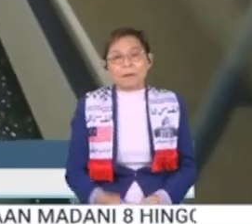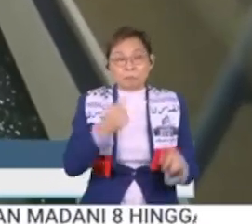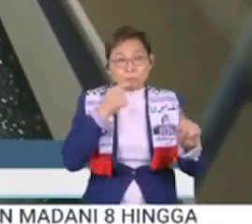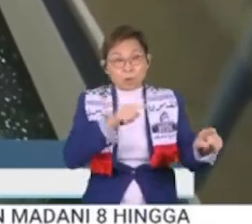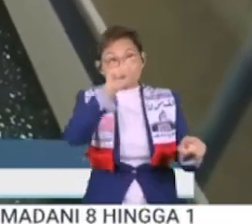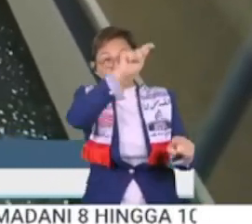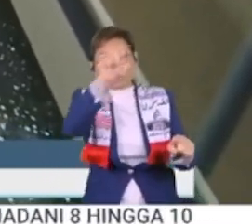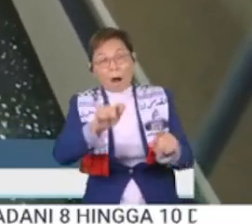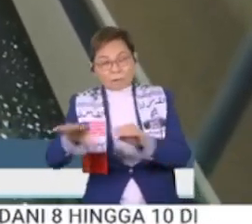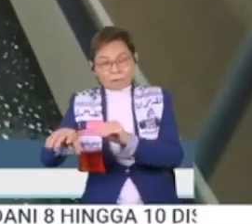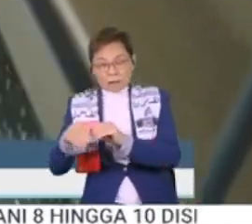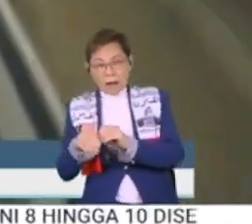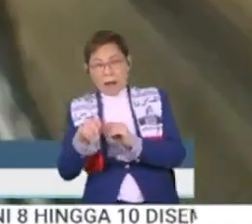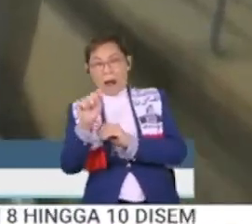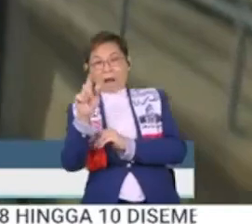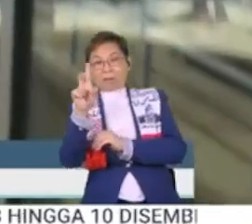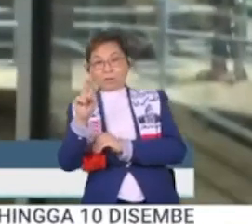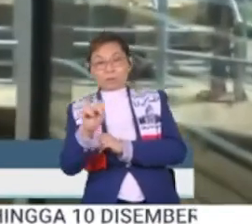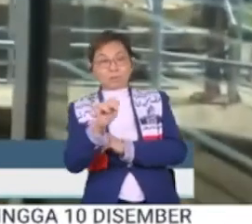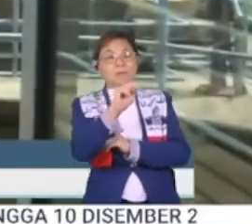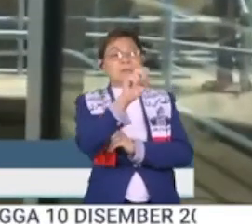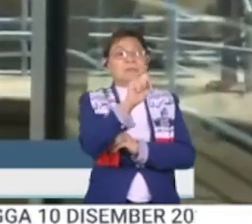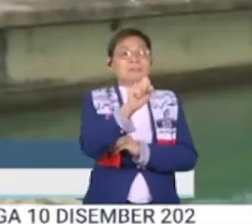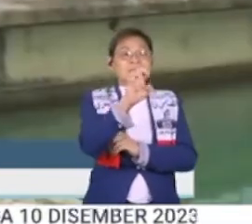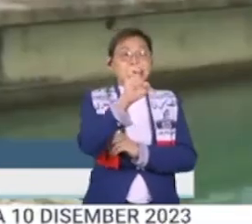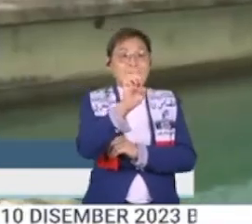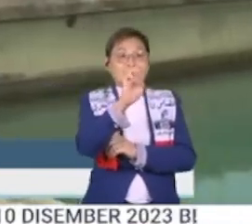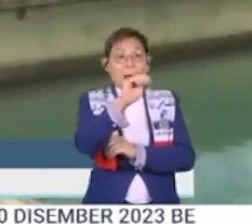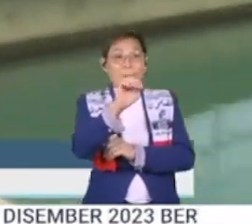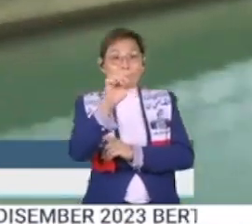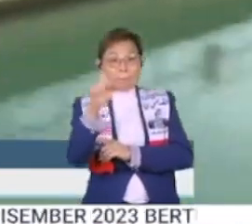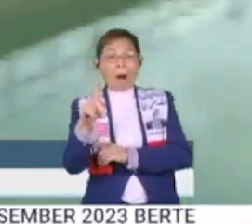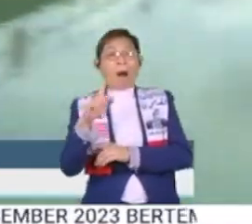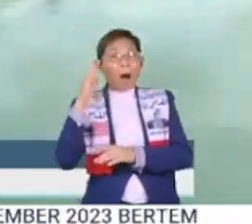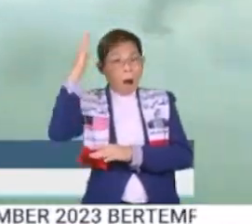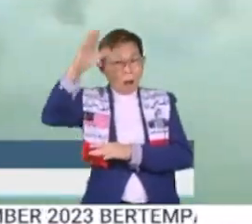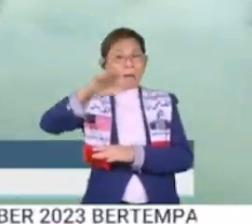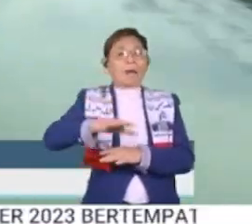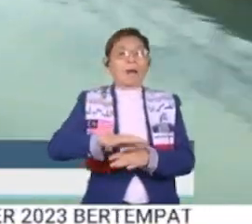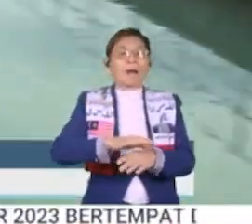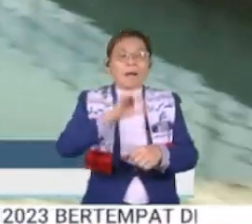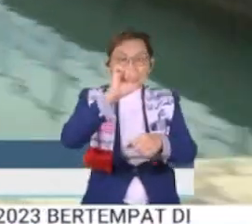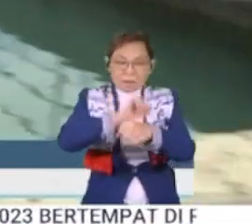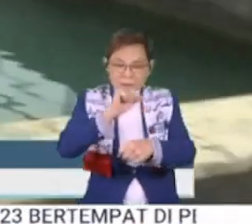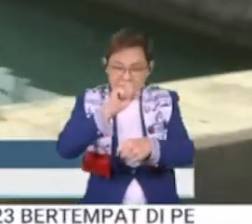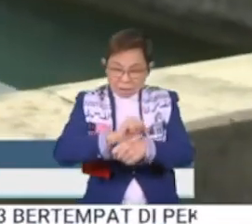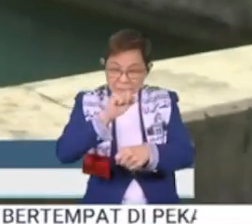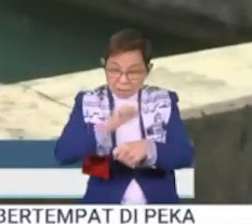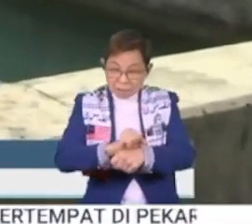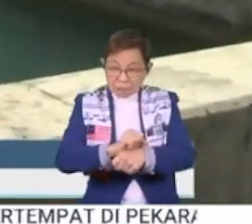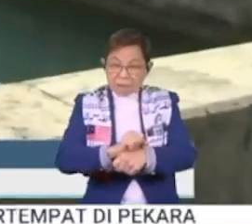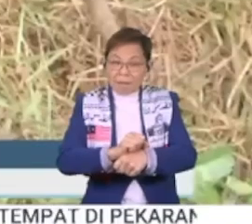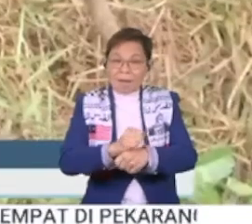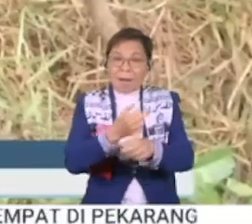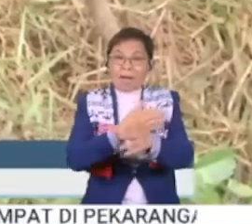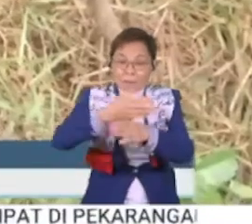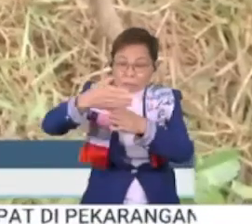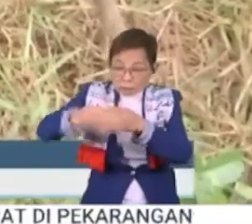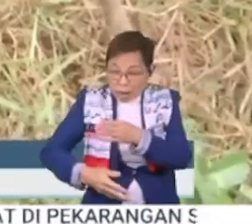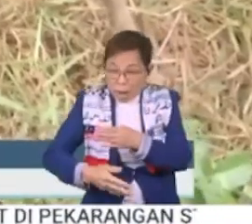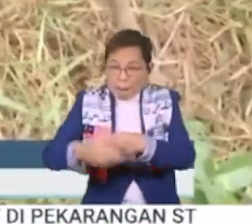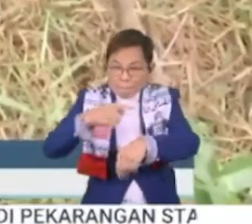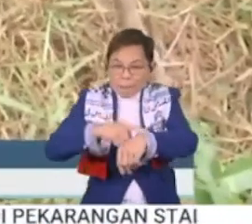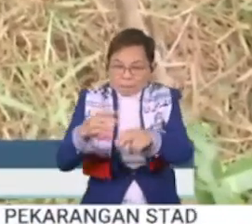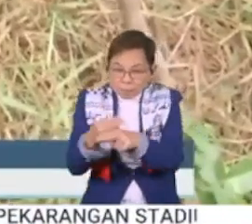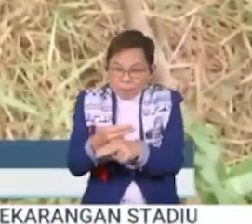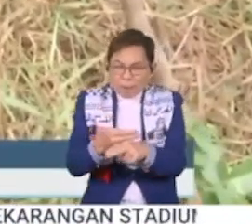menjawab soalan tambahan Adun sama kementeriannya akan mengambil beberapa kerja-kerja penyelesaian masalah jangka pendek antaranya